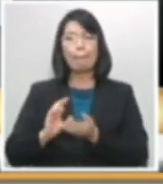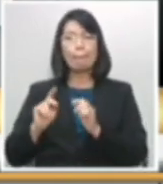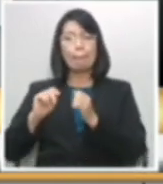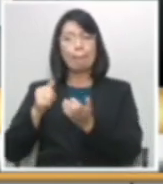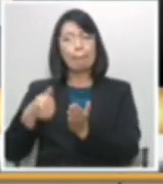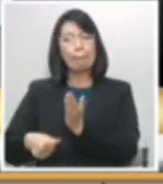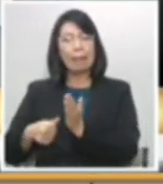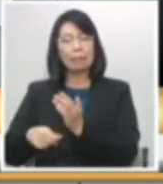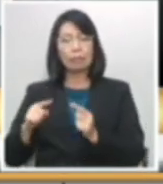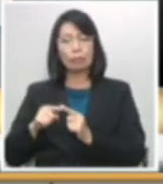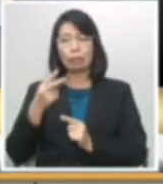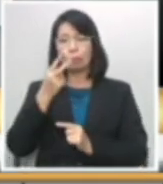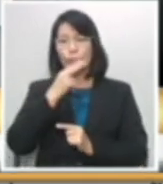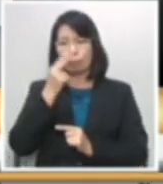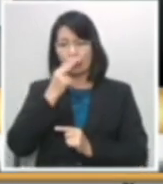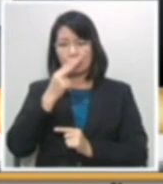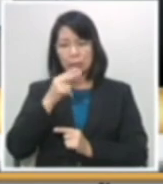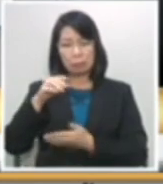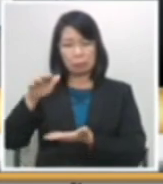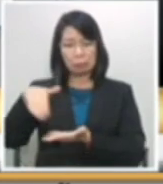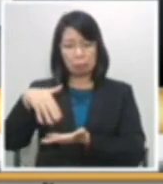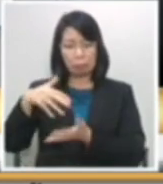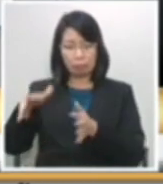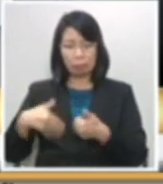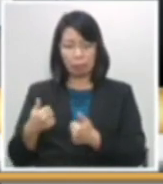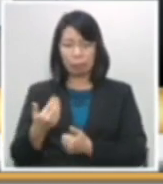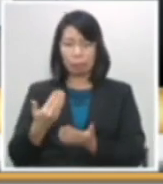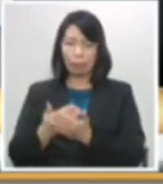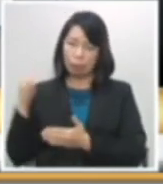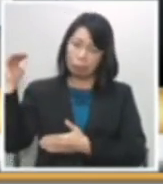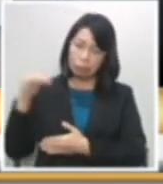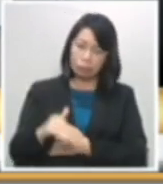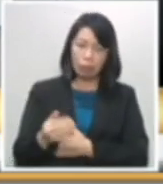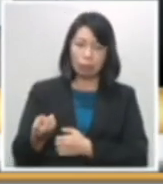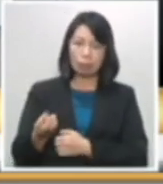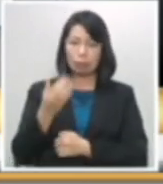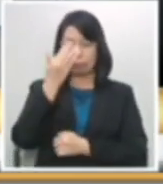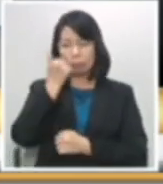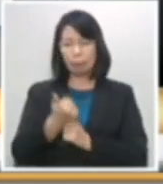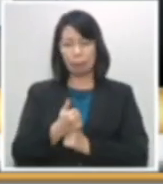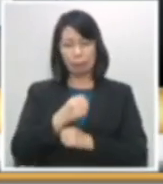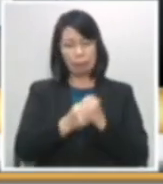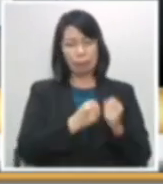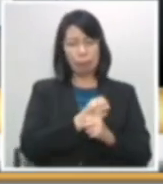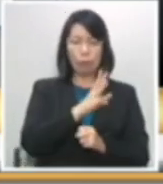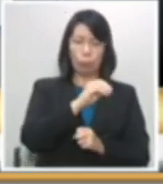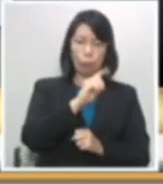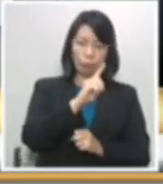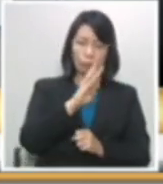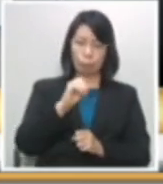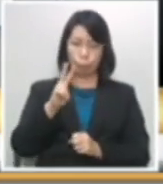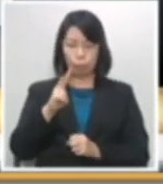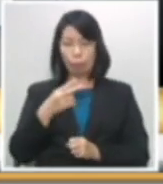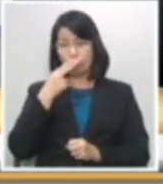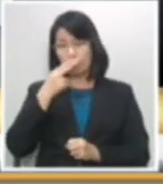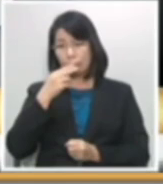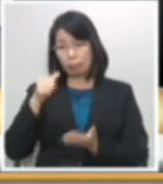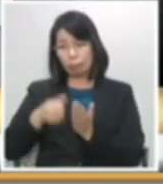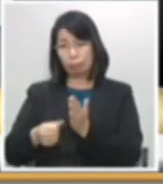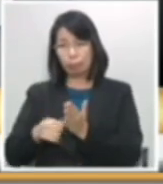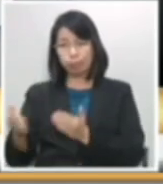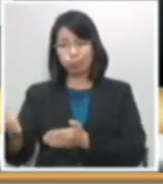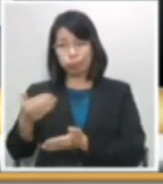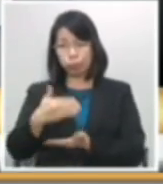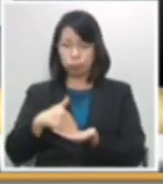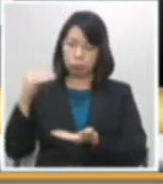าษียาสูบทำไมมันลดลงล่ะครับปี61มัน 68,000 ปี62มา 62,000 ลดลงเกือบ 5-6,000 ล้านอ้าวก็ไหน